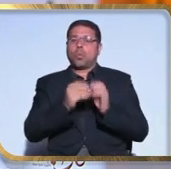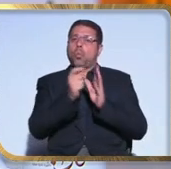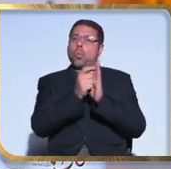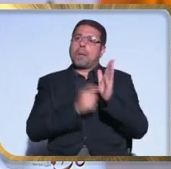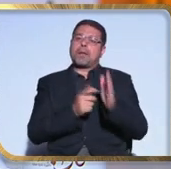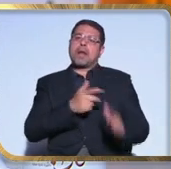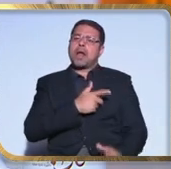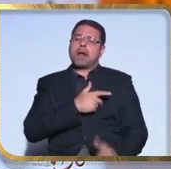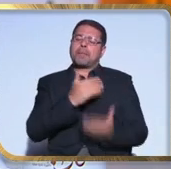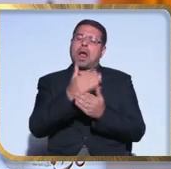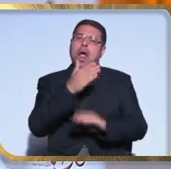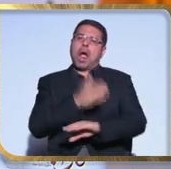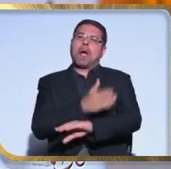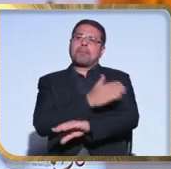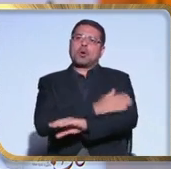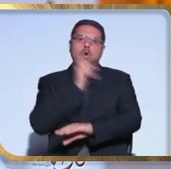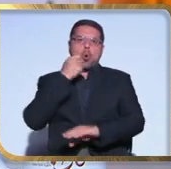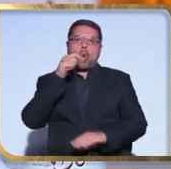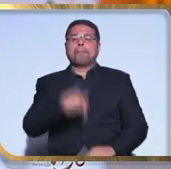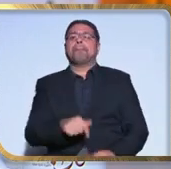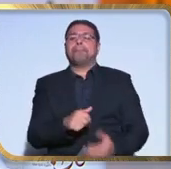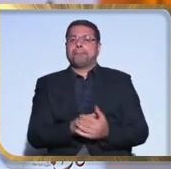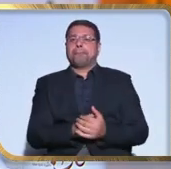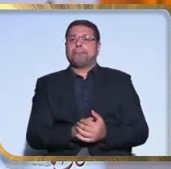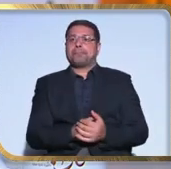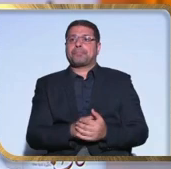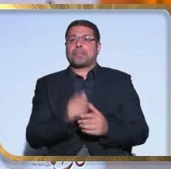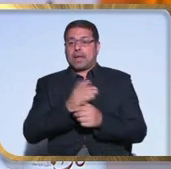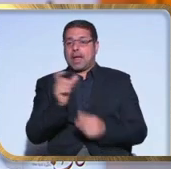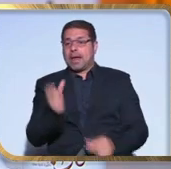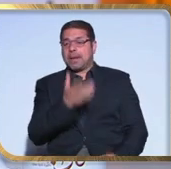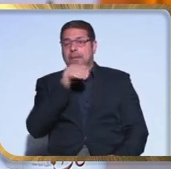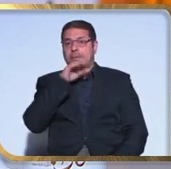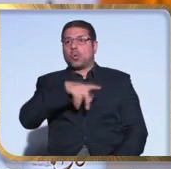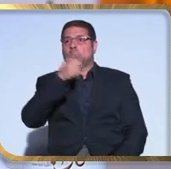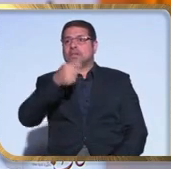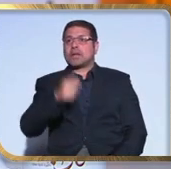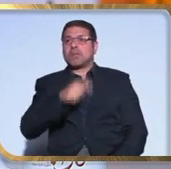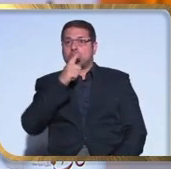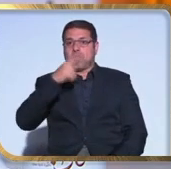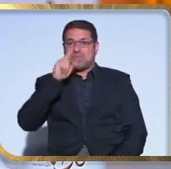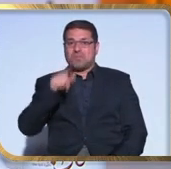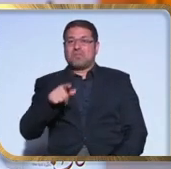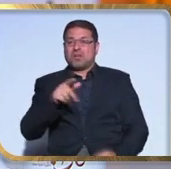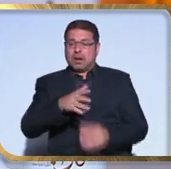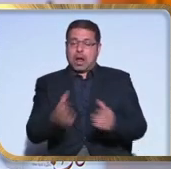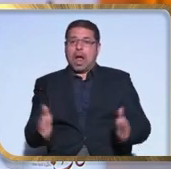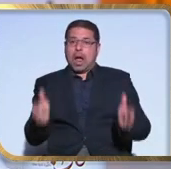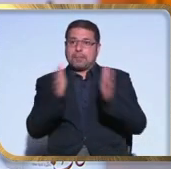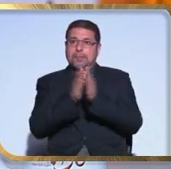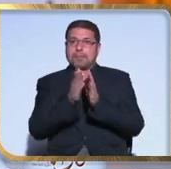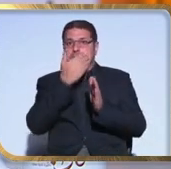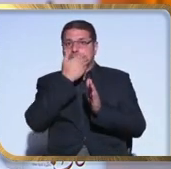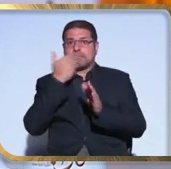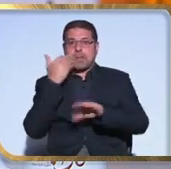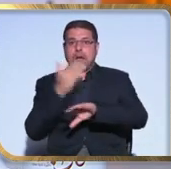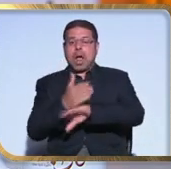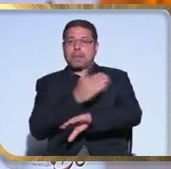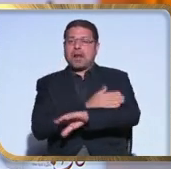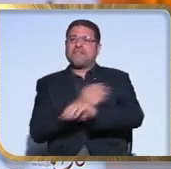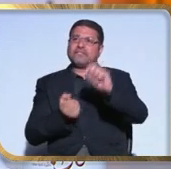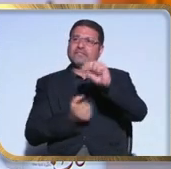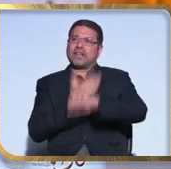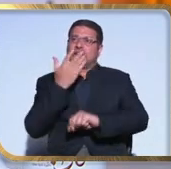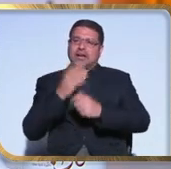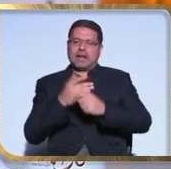النيه قبل بدء اليوم فالنبي عليه الصلاه والسلام بيقول من لم يجمع الصيام قبل الفجر يعني